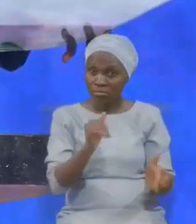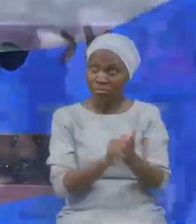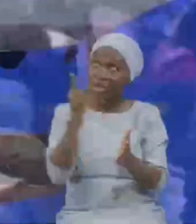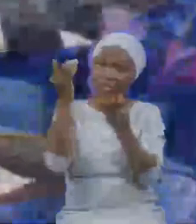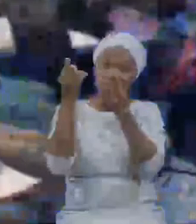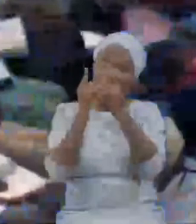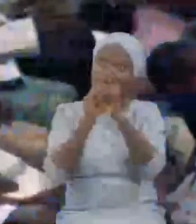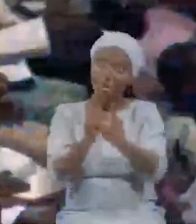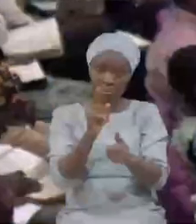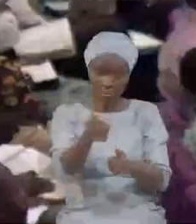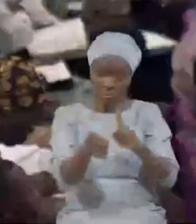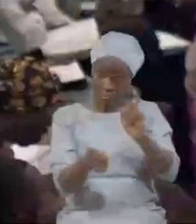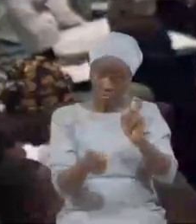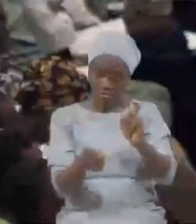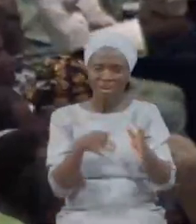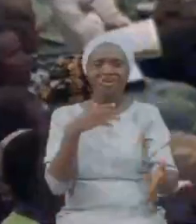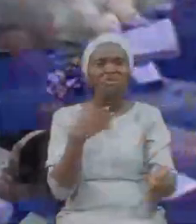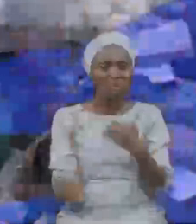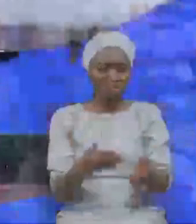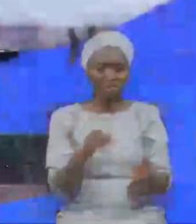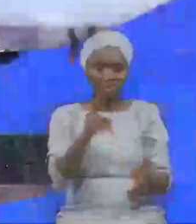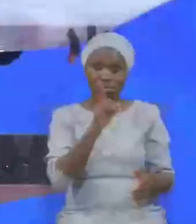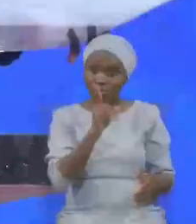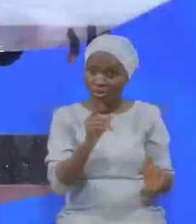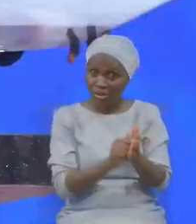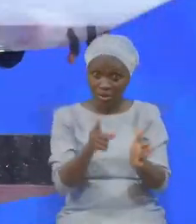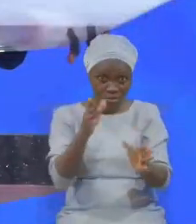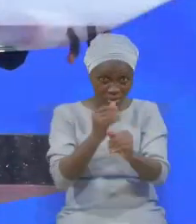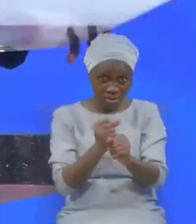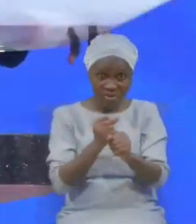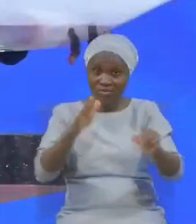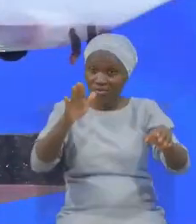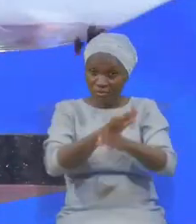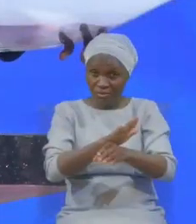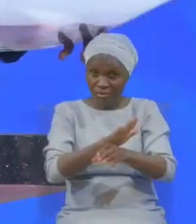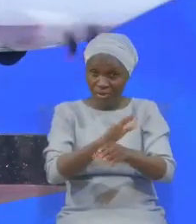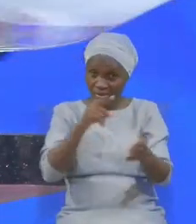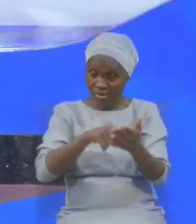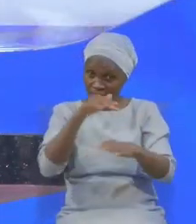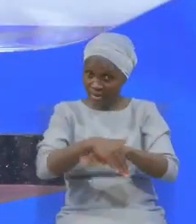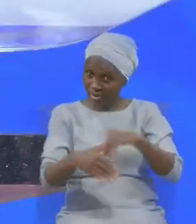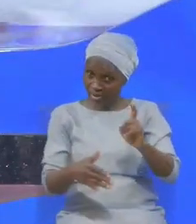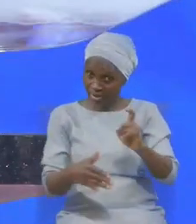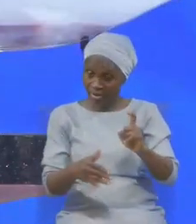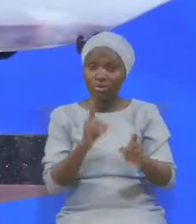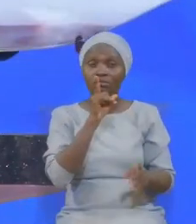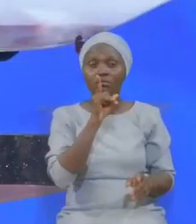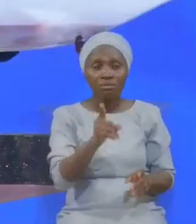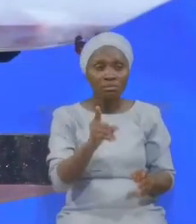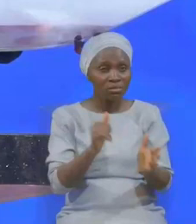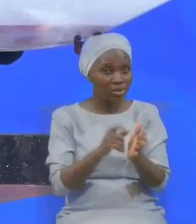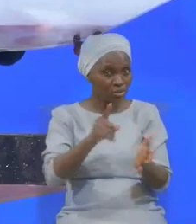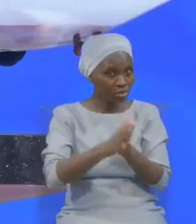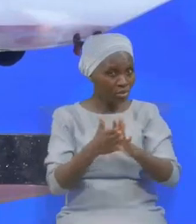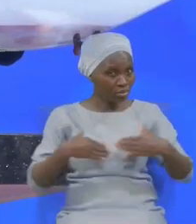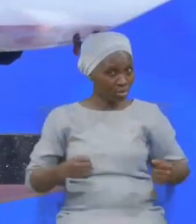vous recevrez? Ce que vous demanderez, est-ce que vous êtes sûr que vous aurez la plénitude de ce soir? Tout ce que vous demanderez, est-ce que vous êtes